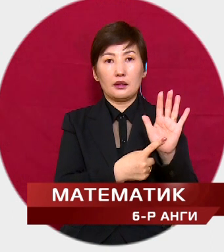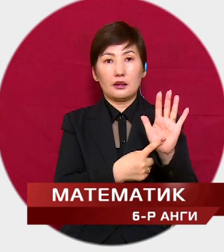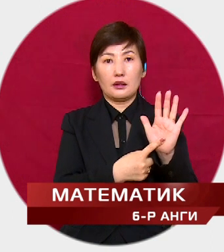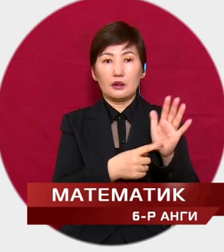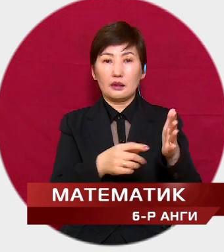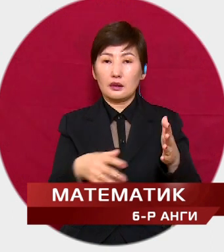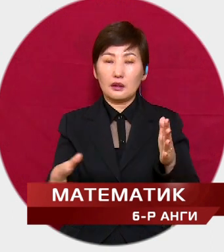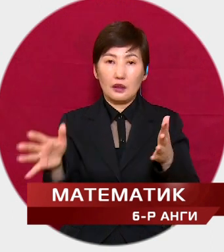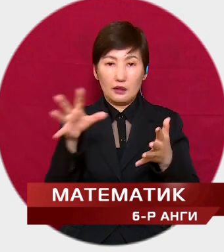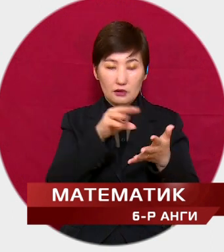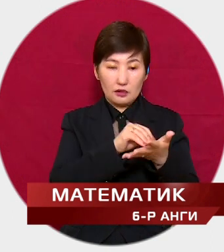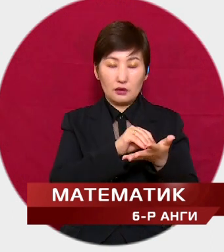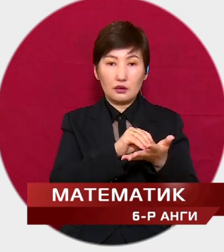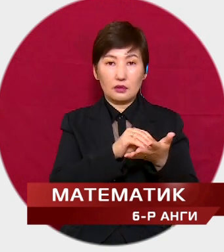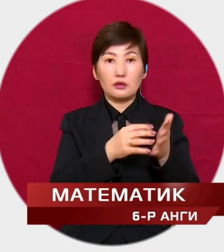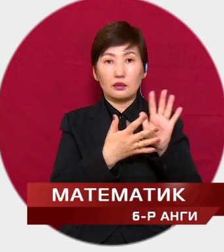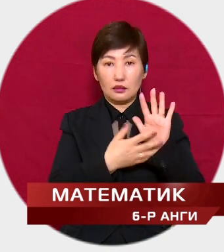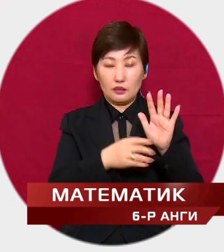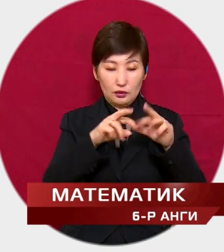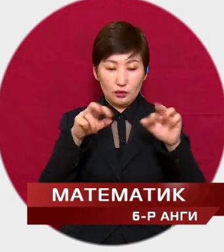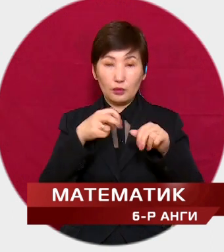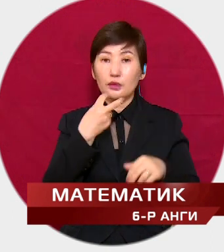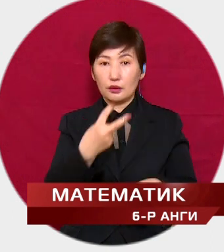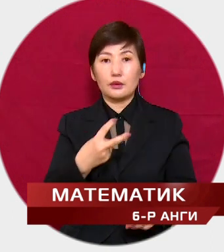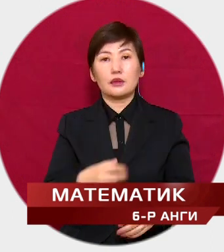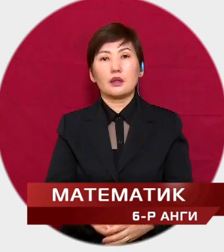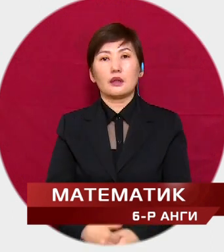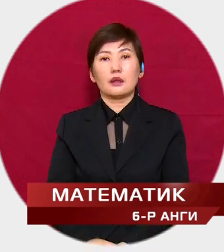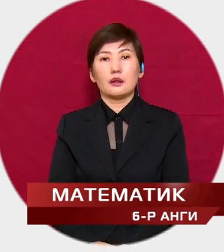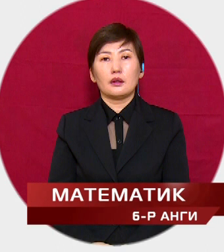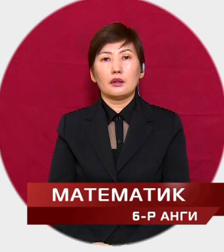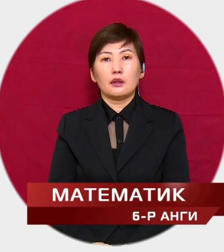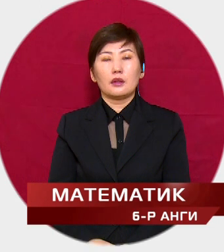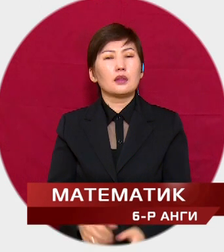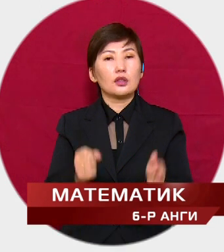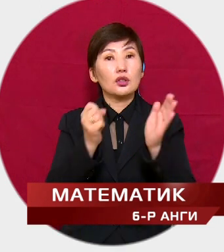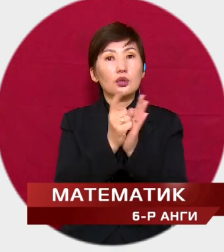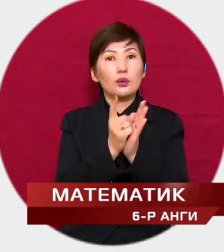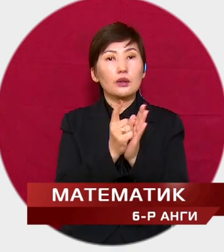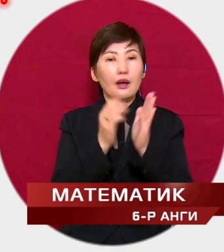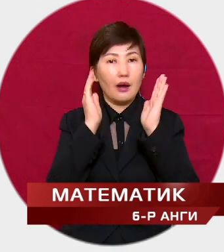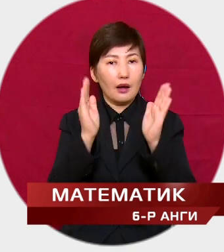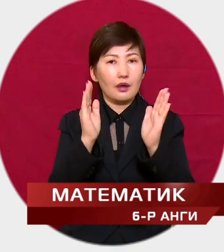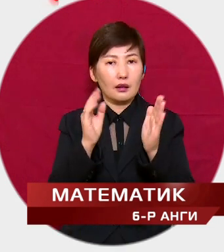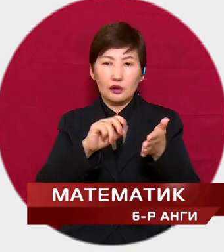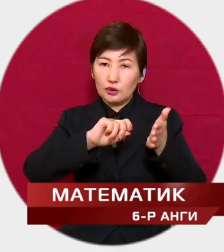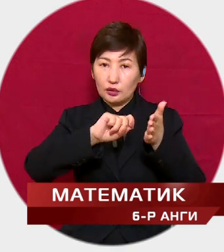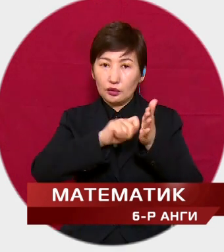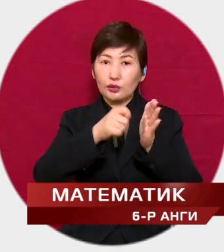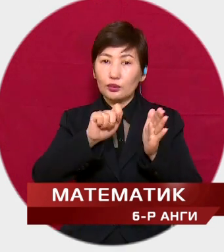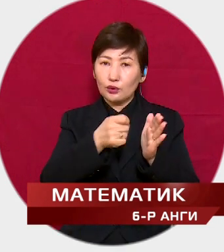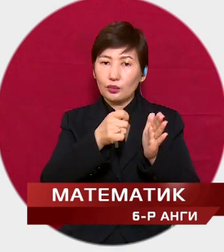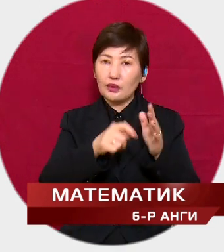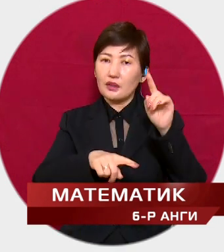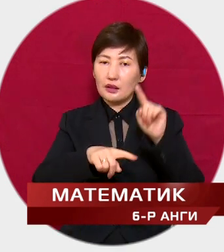хэсэгтээр авч үзлээ. За тэгэхээр өөрөөр хэлбэл энэ дээр хамгийн гол анхаарах юм нь юу байх вэ гэхээр түлхүүрийг одоо